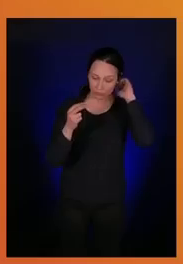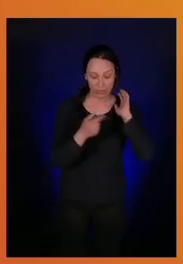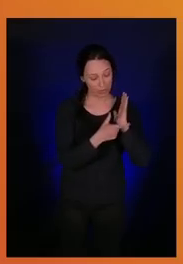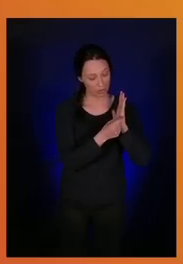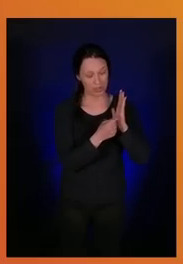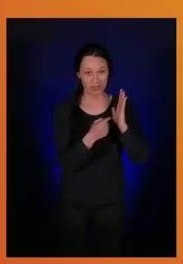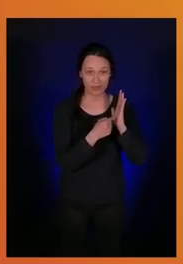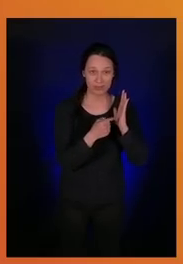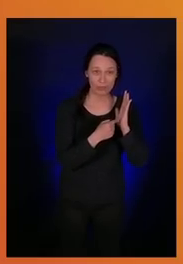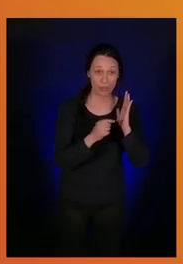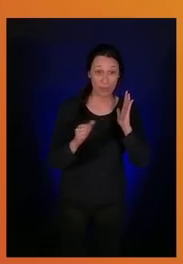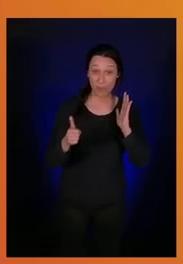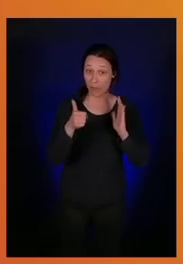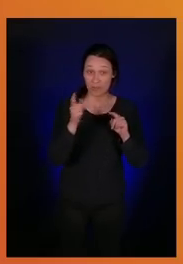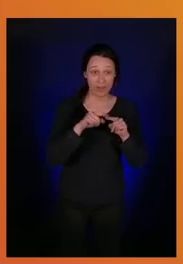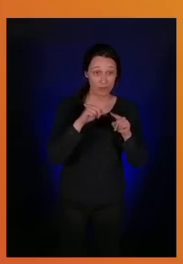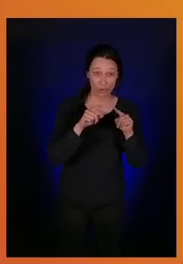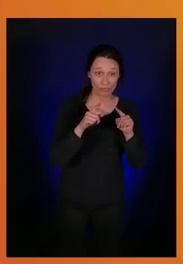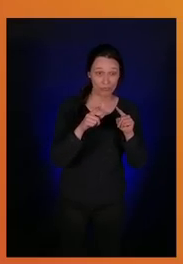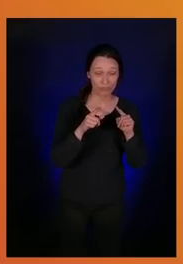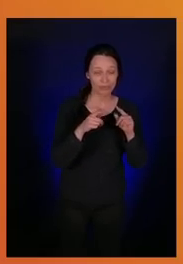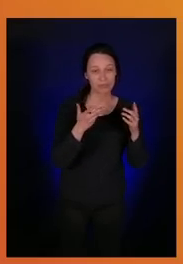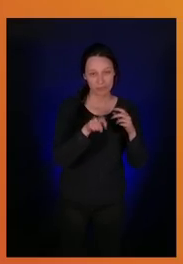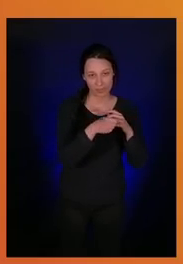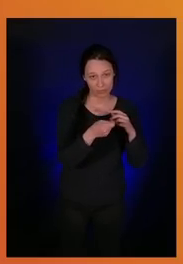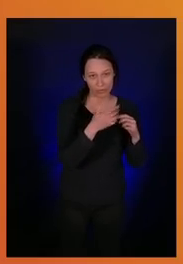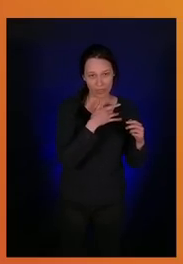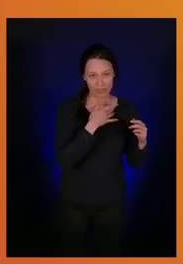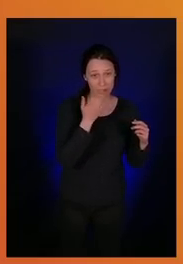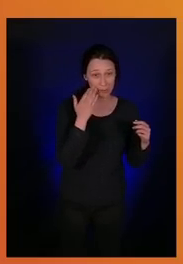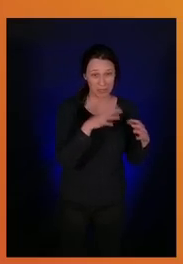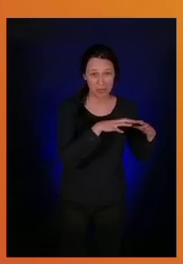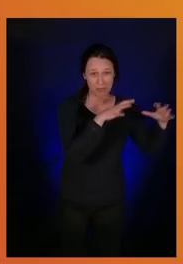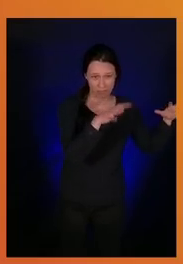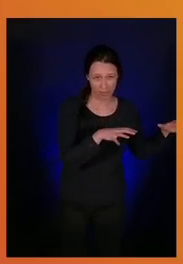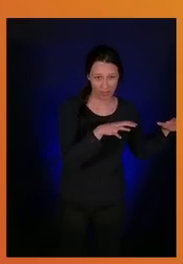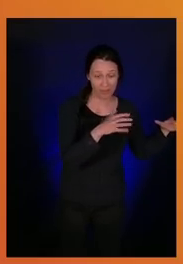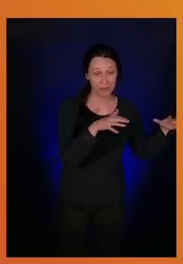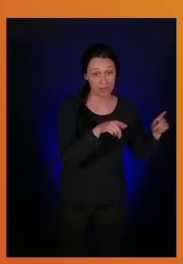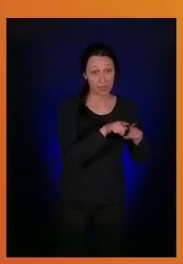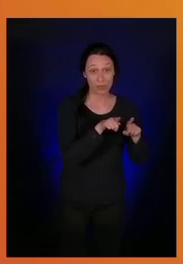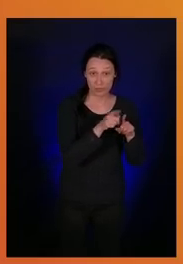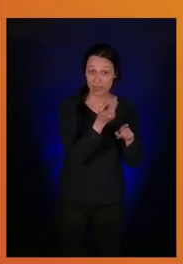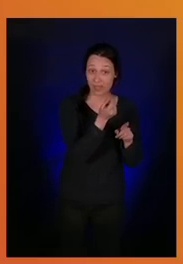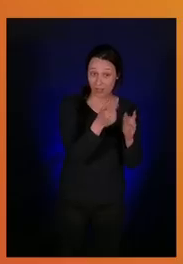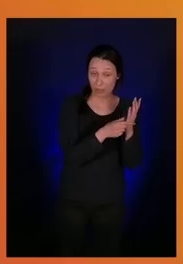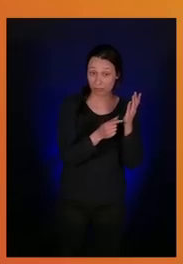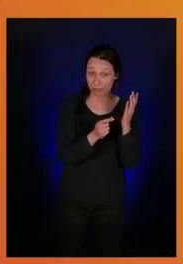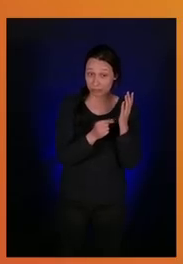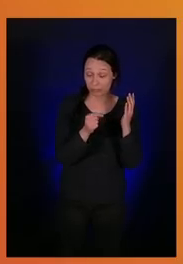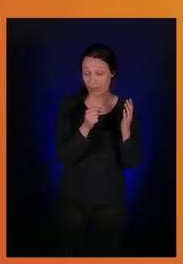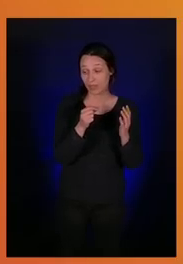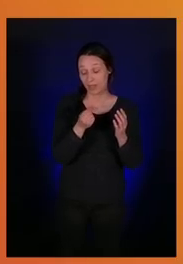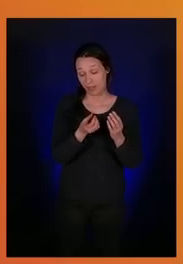numéraire, est le premier élément qui sont les garants de l'indépendance financière, l'autre étant le niveau de nos